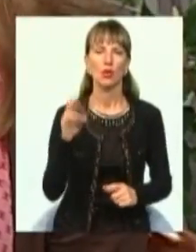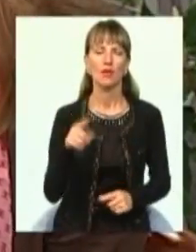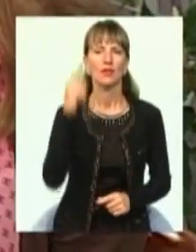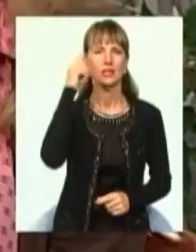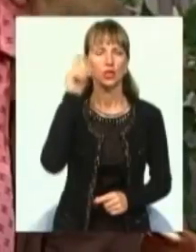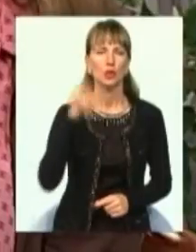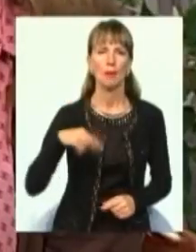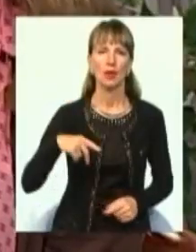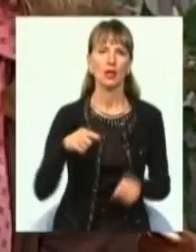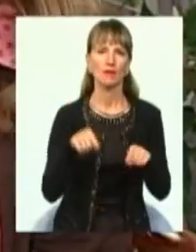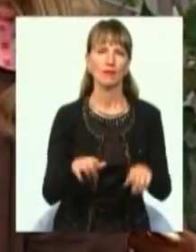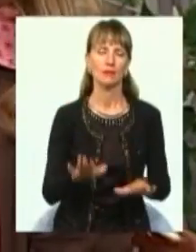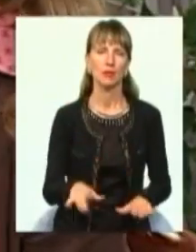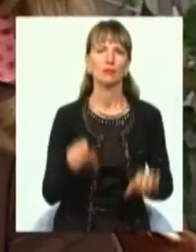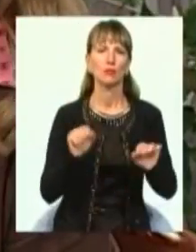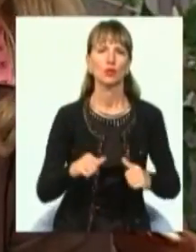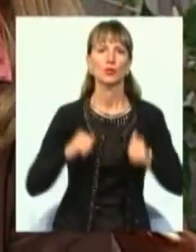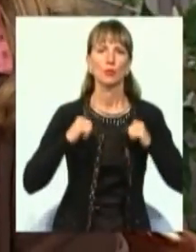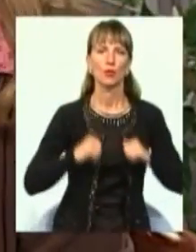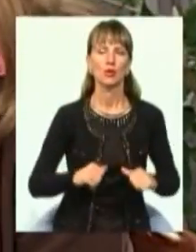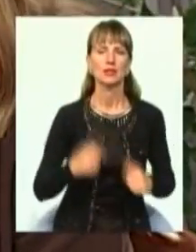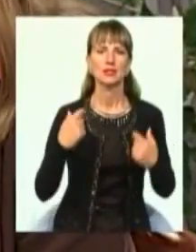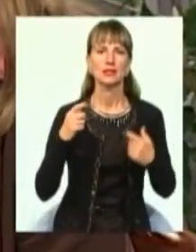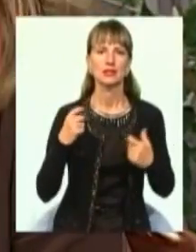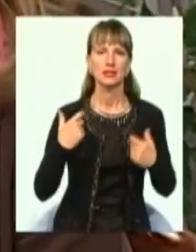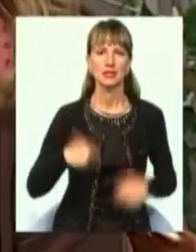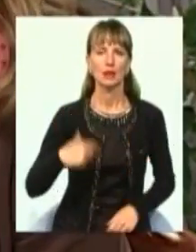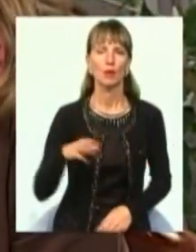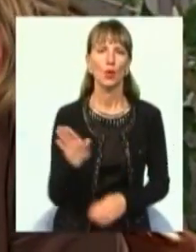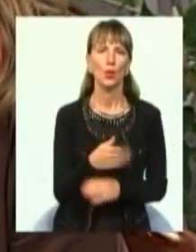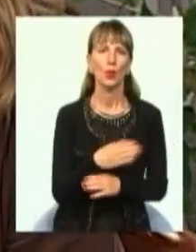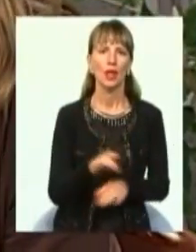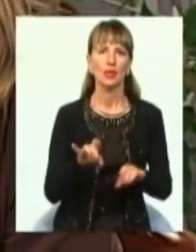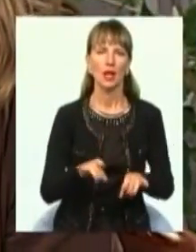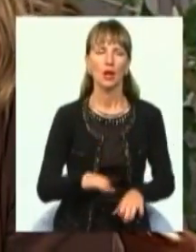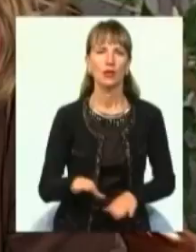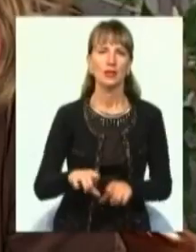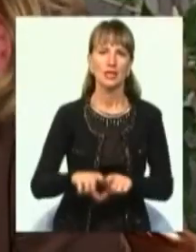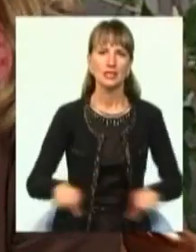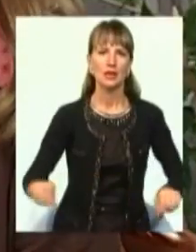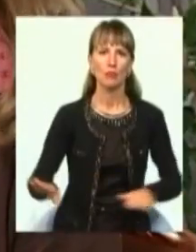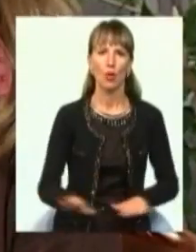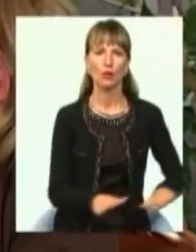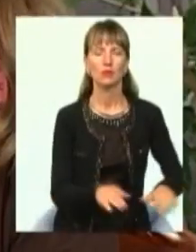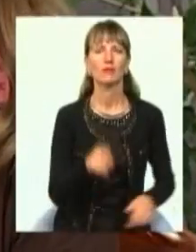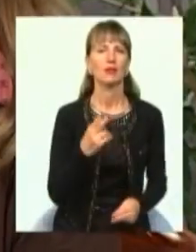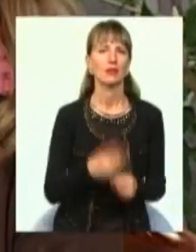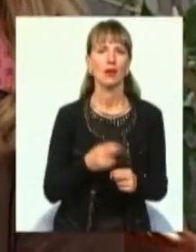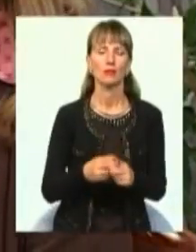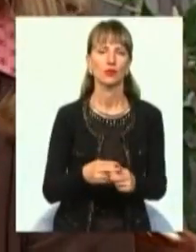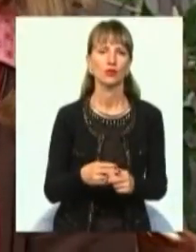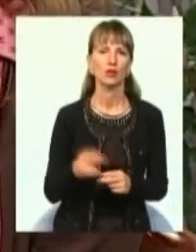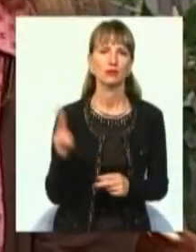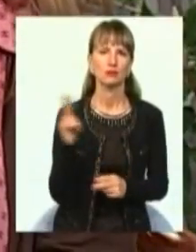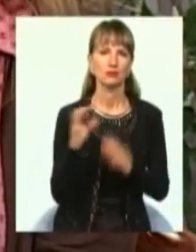що переходячи в це місце, ви можете спокійно собі розгулювати, кататися на роликах, на скейтбордах. Вам не завадить транспорт.